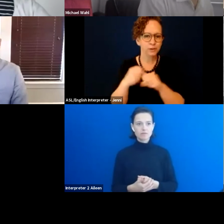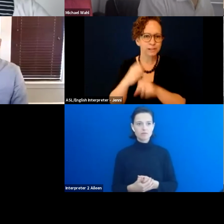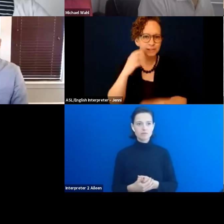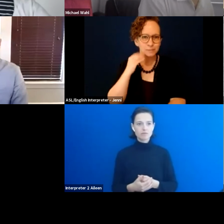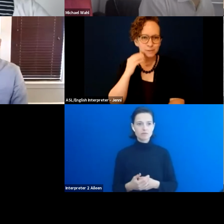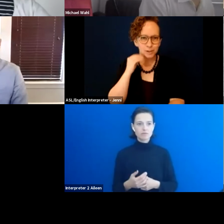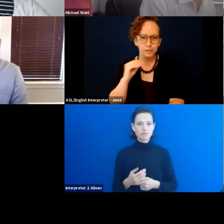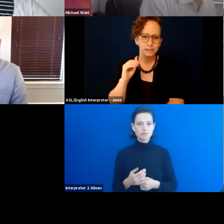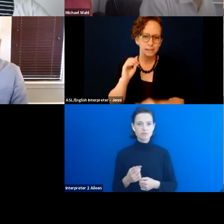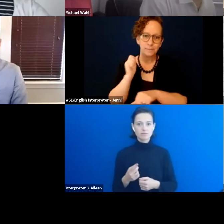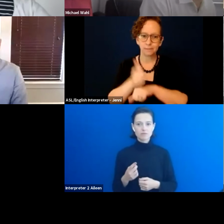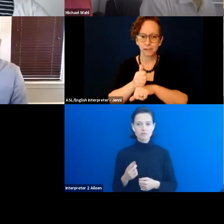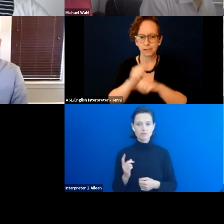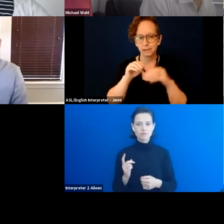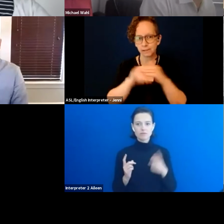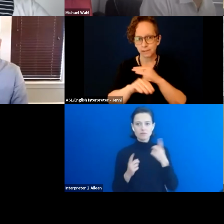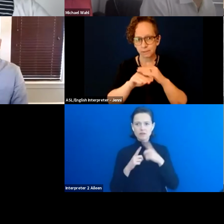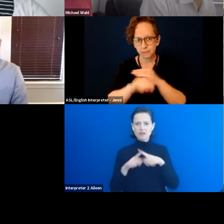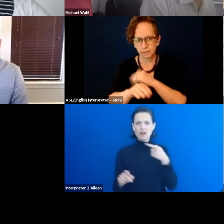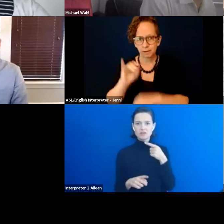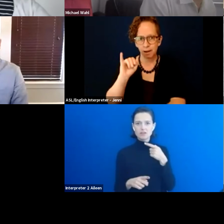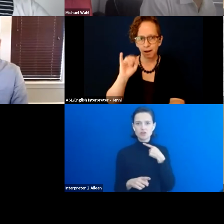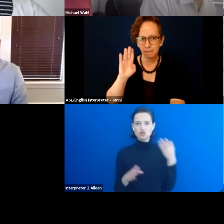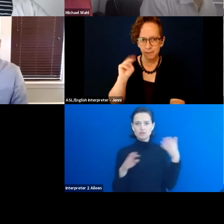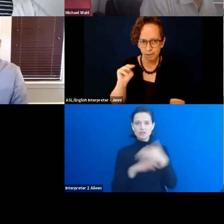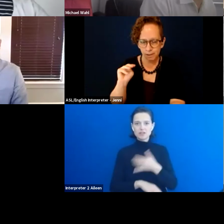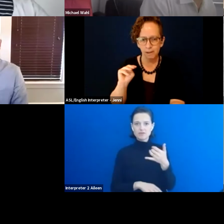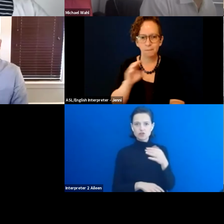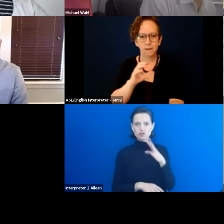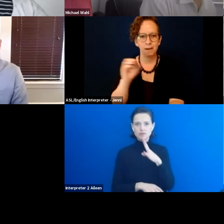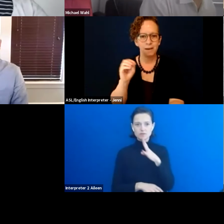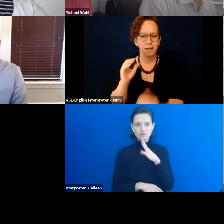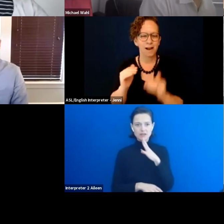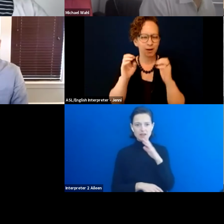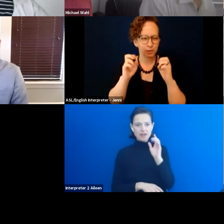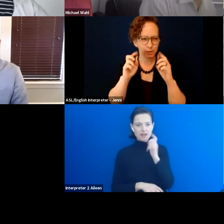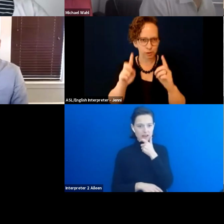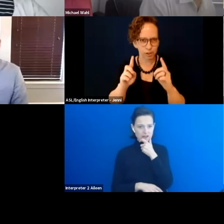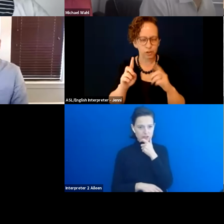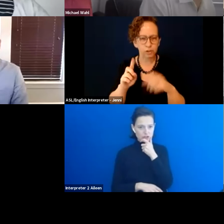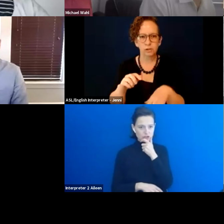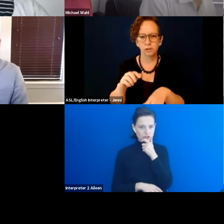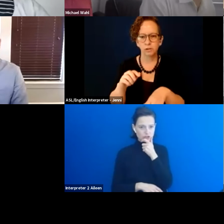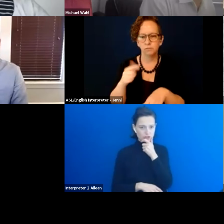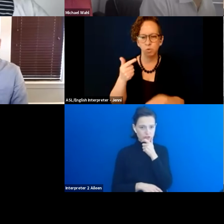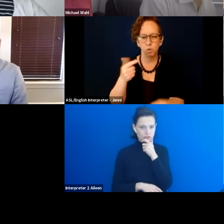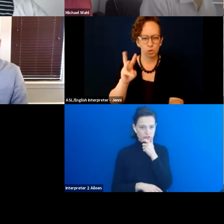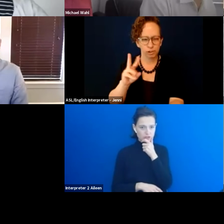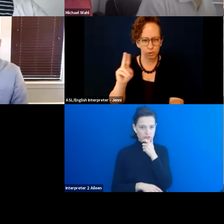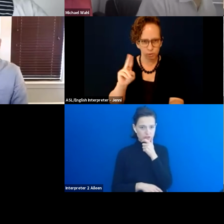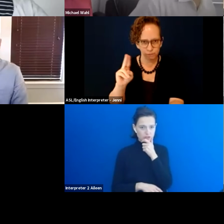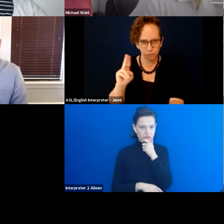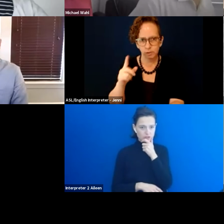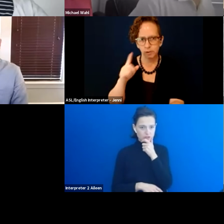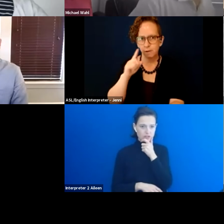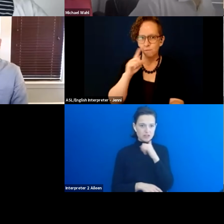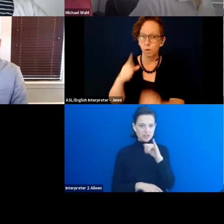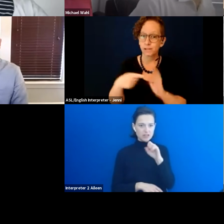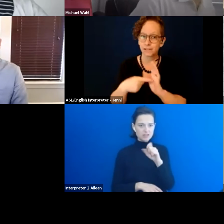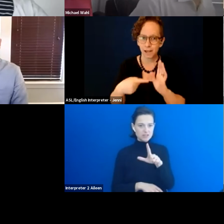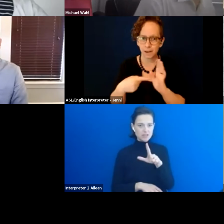experience implementing accessibility at IBM and in higher education, George Washington University, for